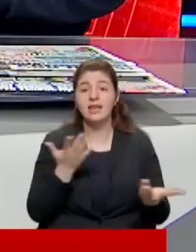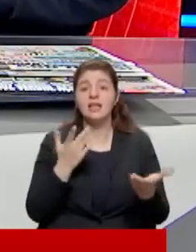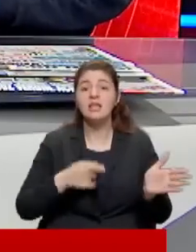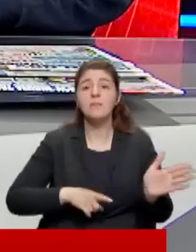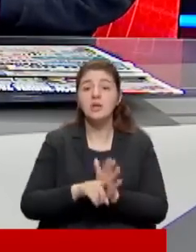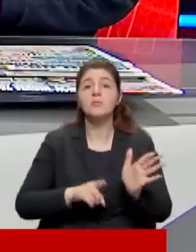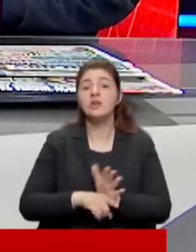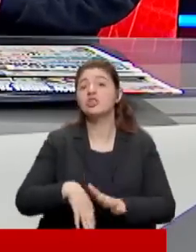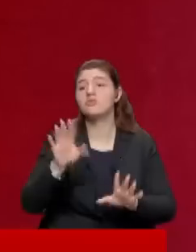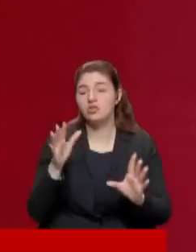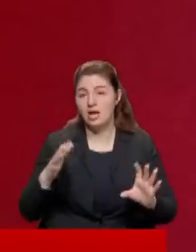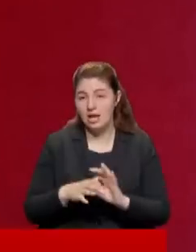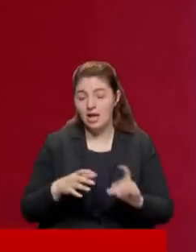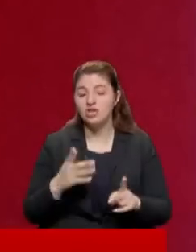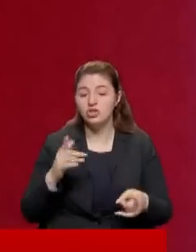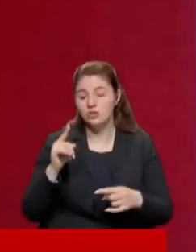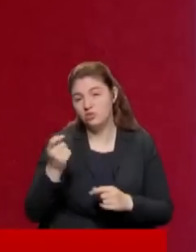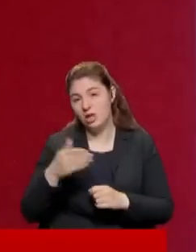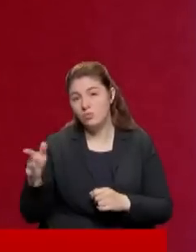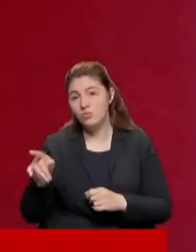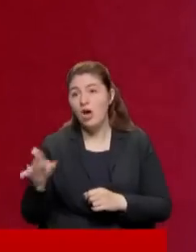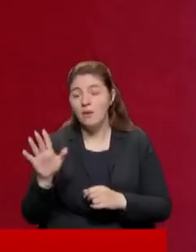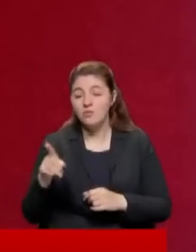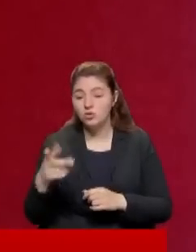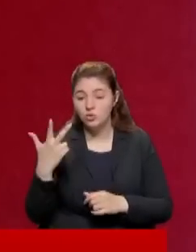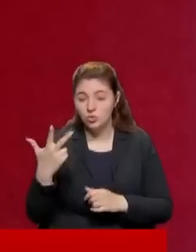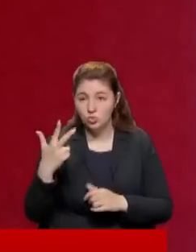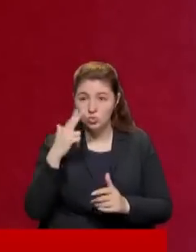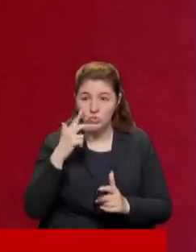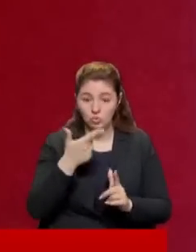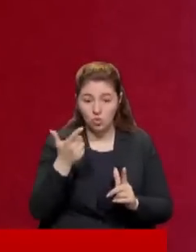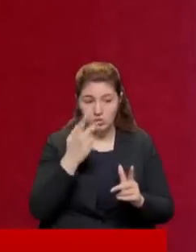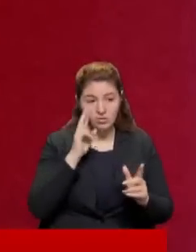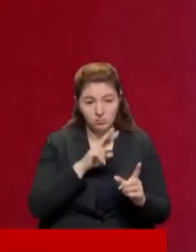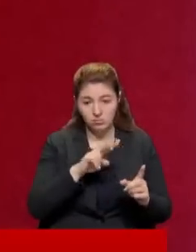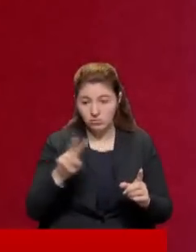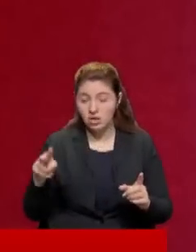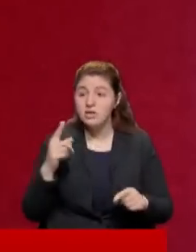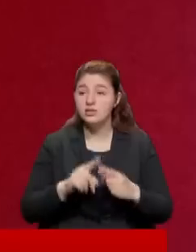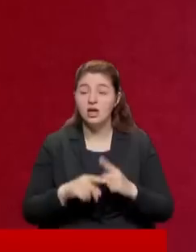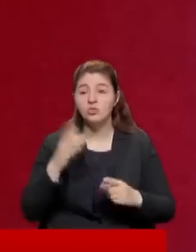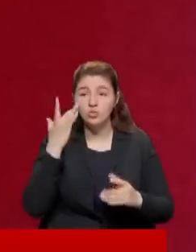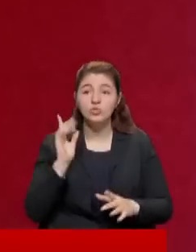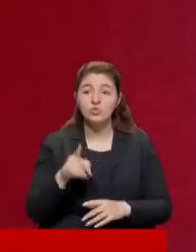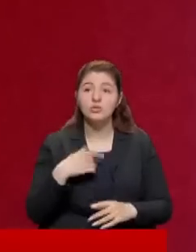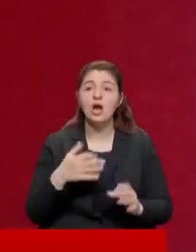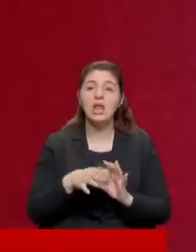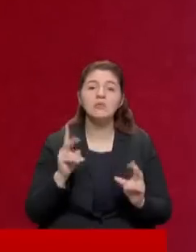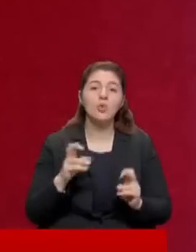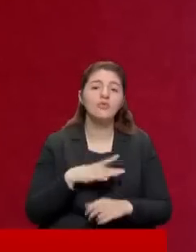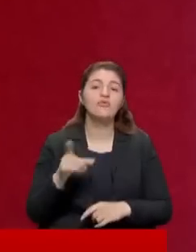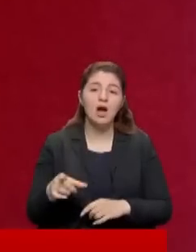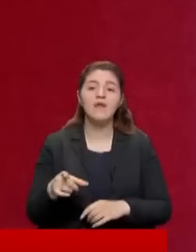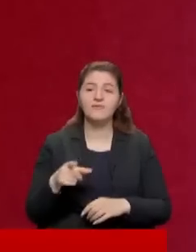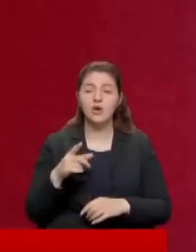başarıp başaramayacağına bağlı. İşin bir yanı bu. Ama buradaki üç görüntüyü peş peşe baktığın zaman siyasi kültürümüzle ilgili bir mesele var